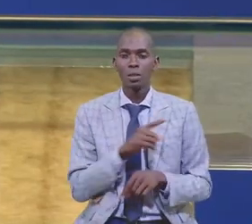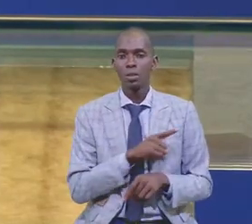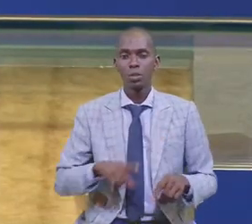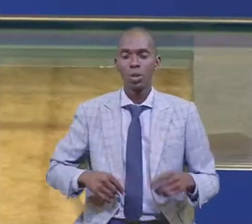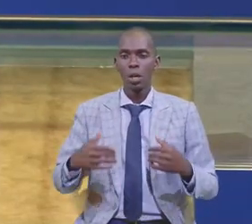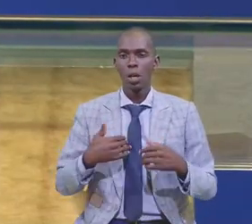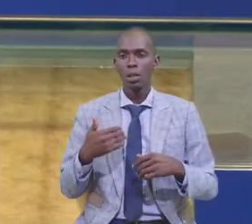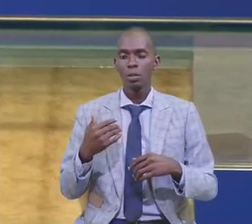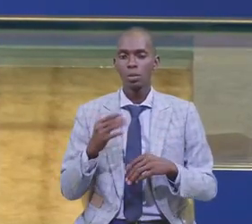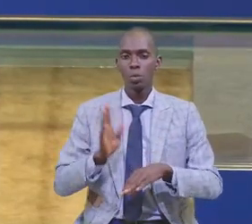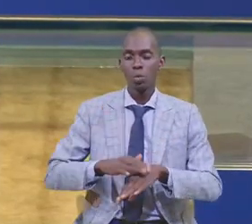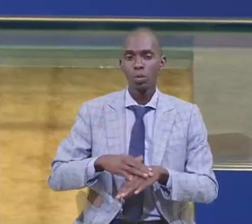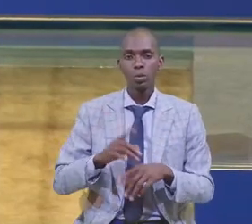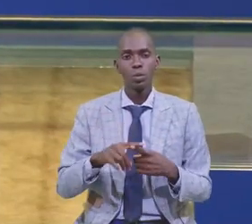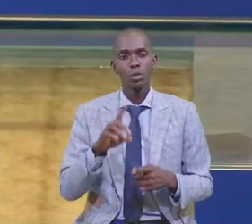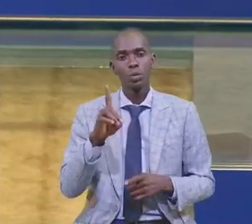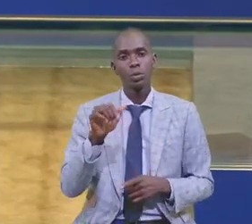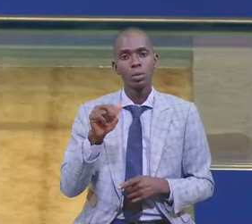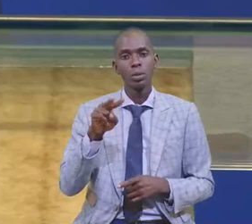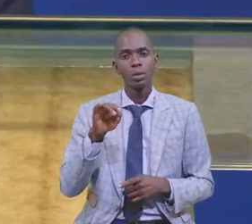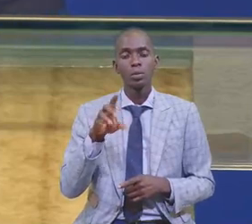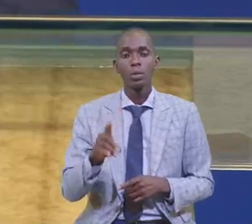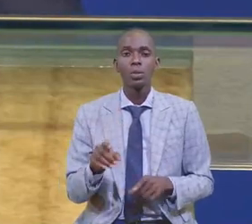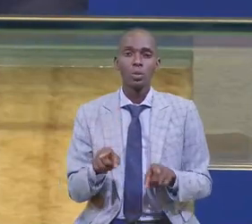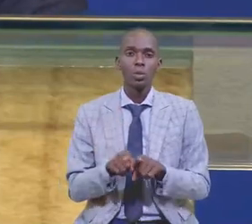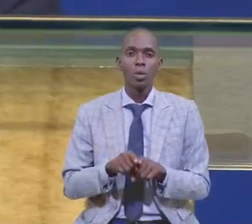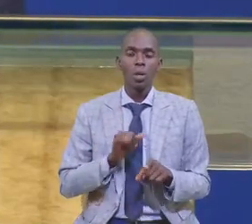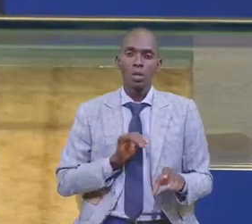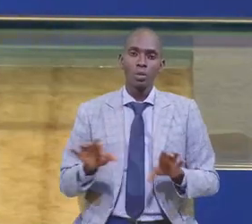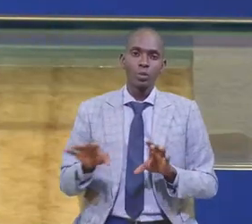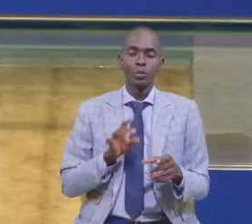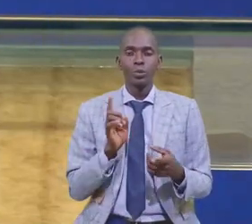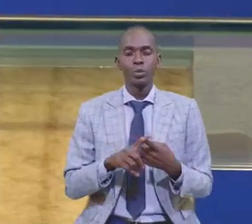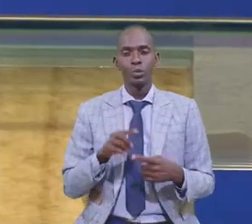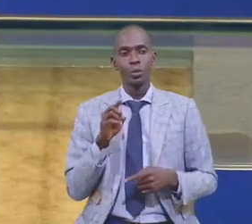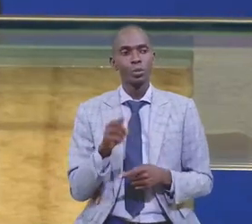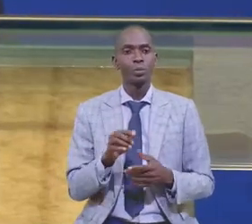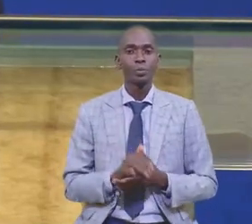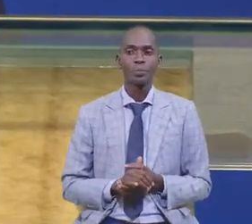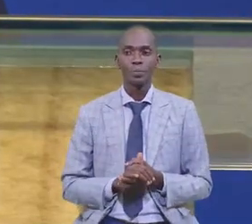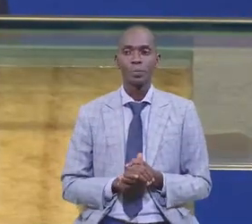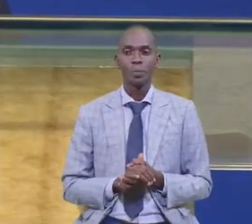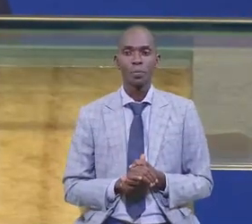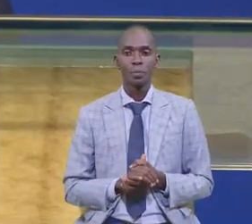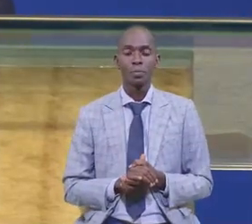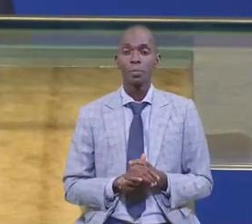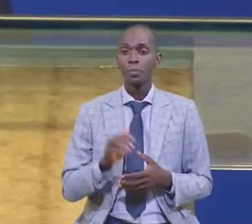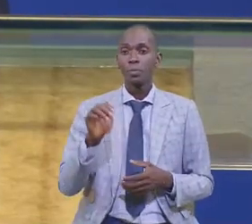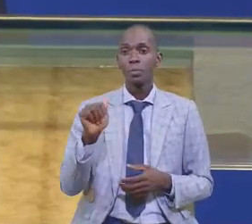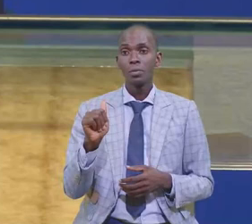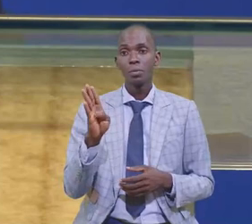pas avec David selon ce que l'Éternel a juré à David. L'histoire est que